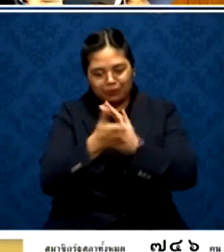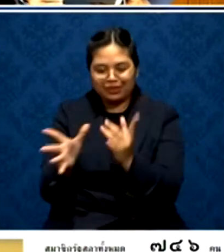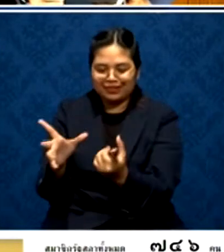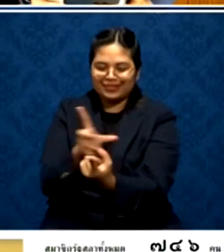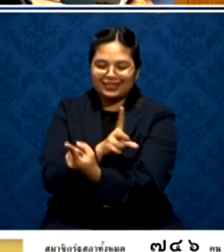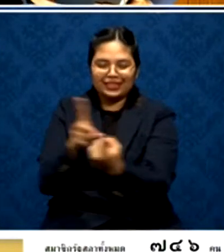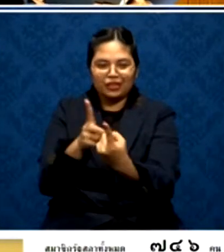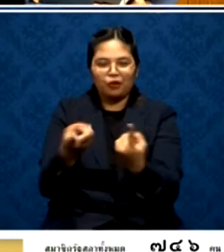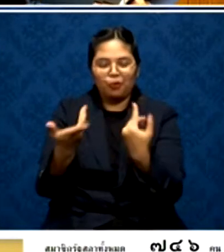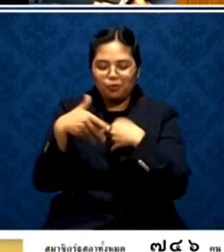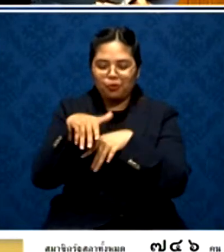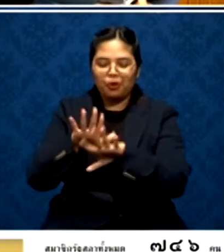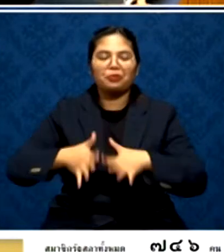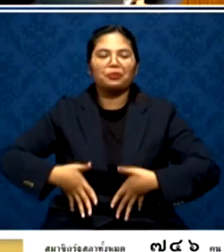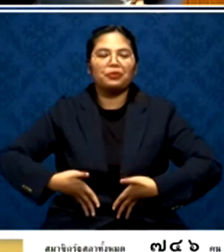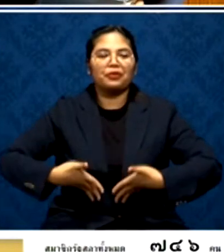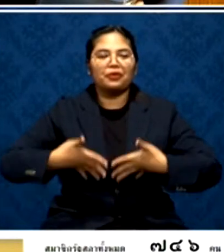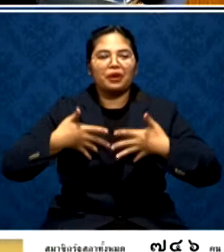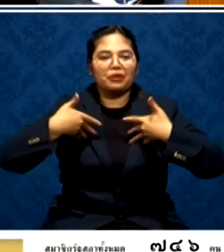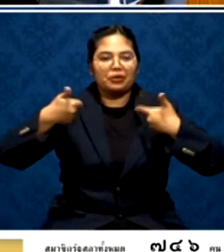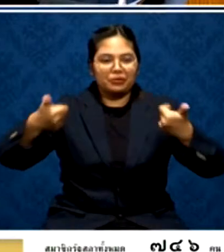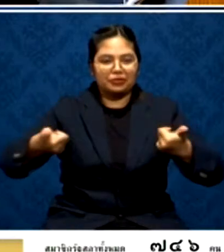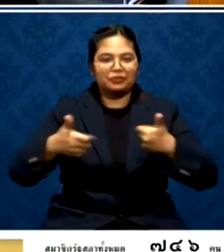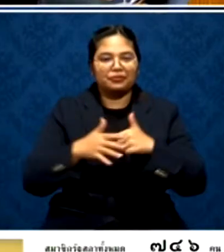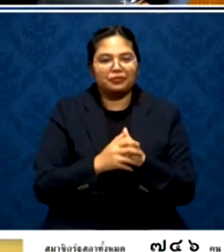ความสามารถให้เข้าสู่ภาคแรงงาน